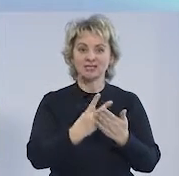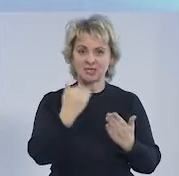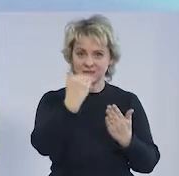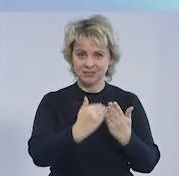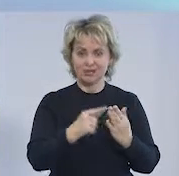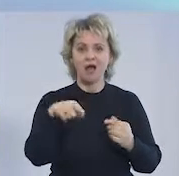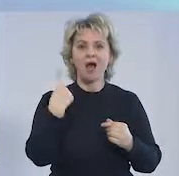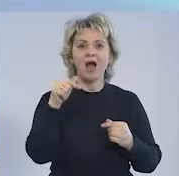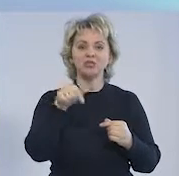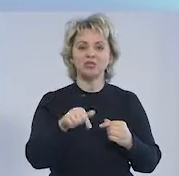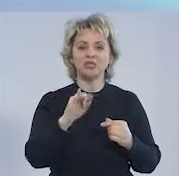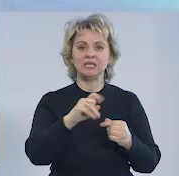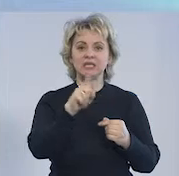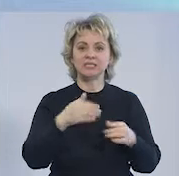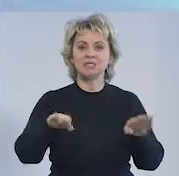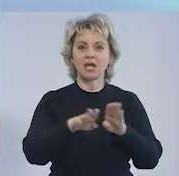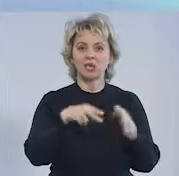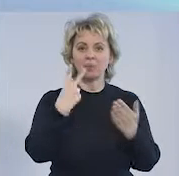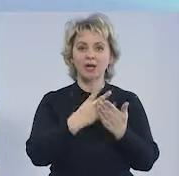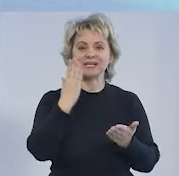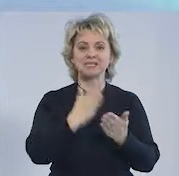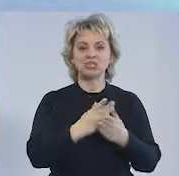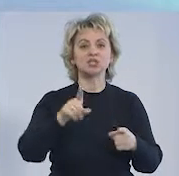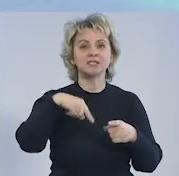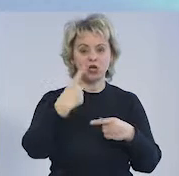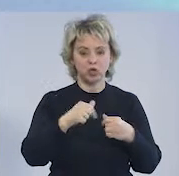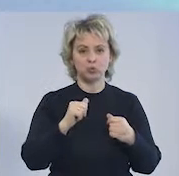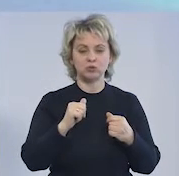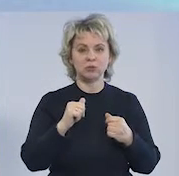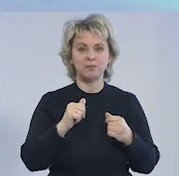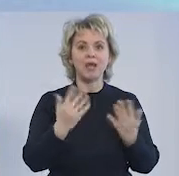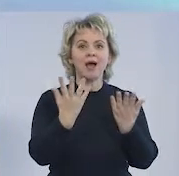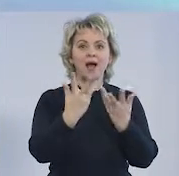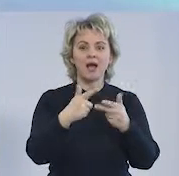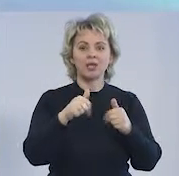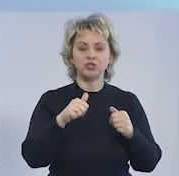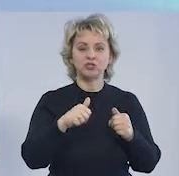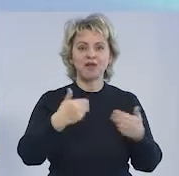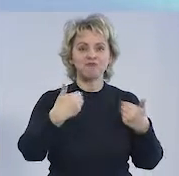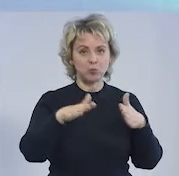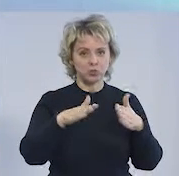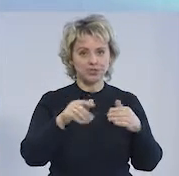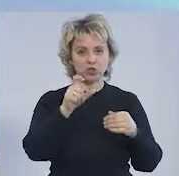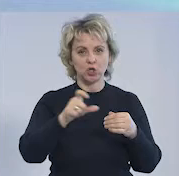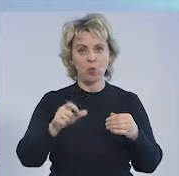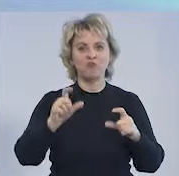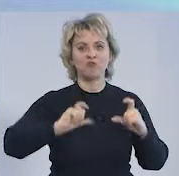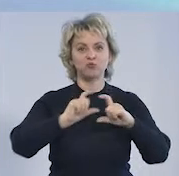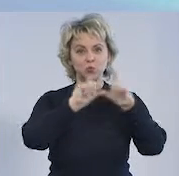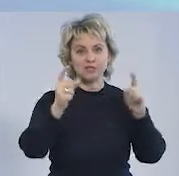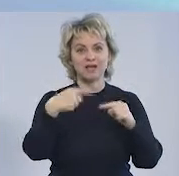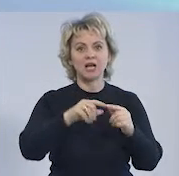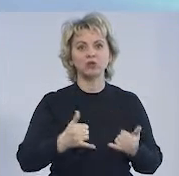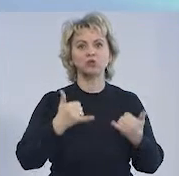показатели. Одними из таких показателей являются следующие. Количество выпускников вуза,